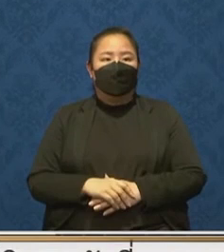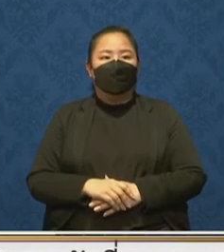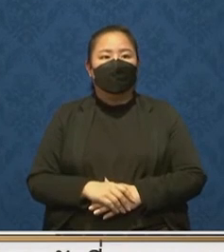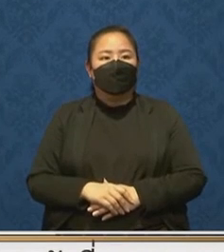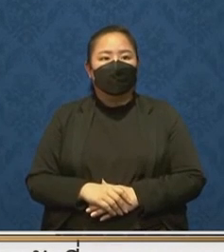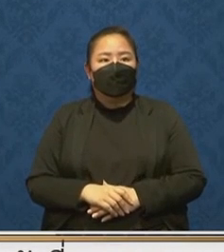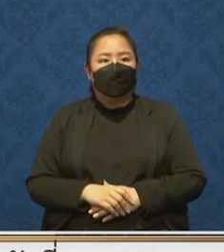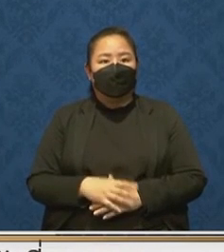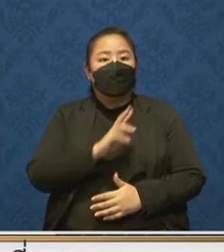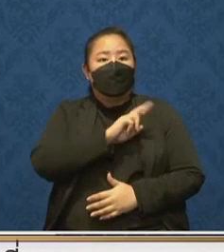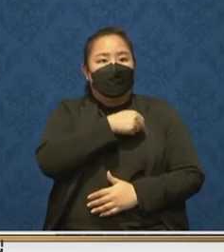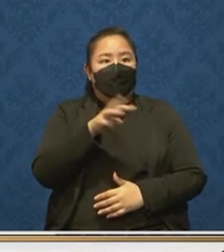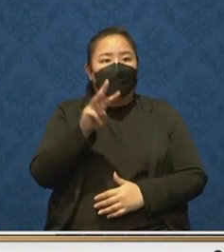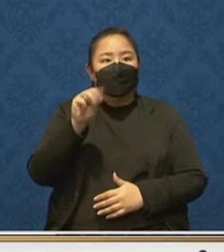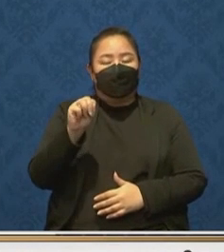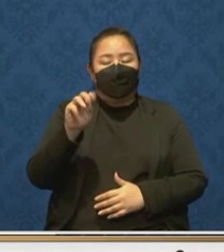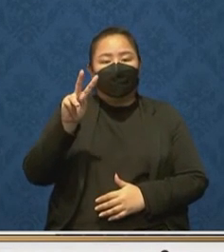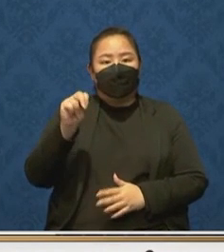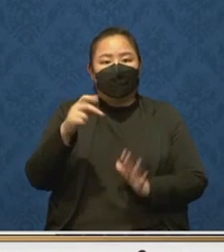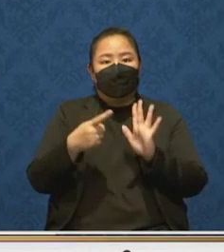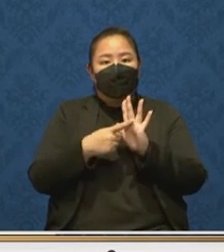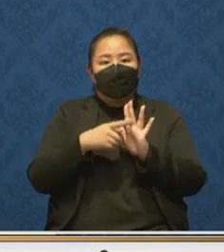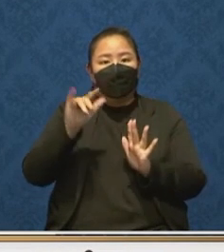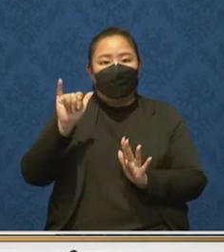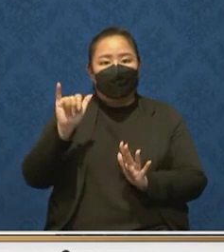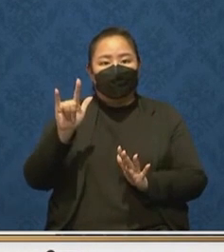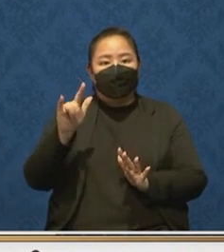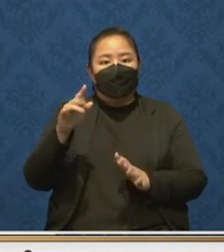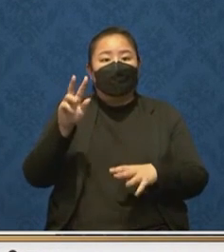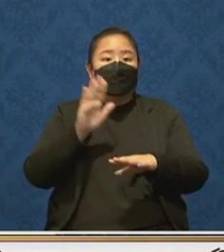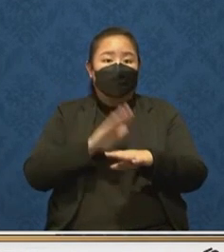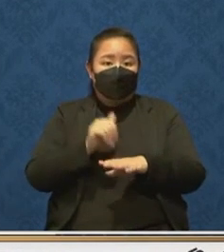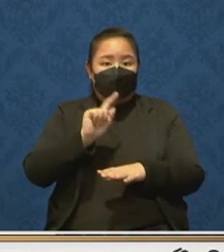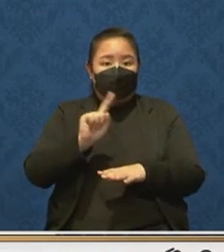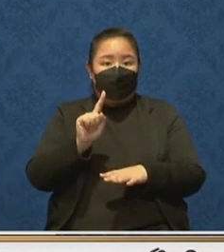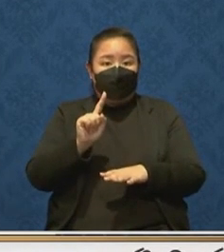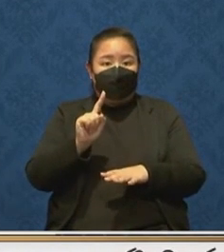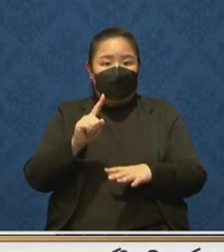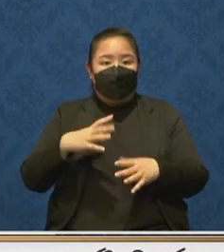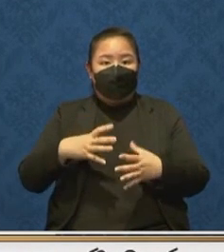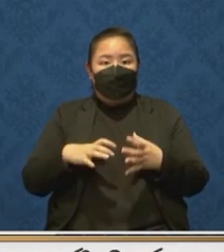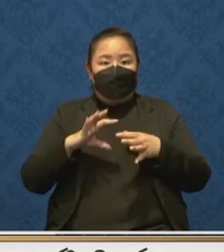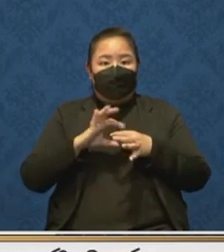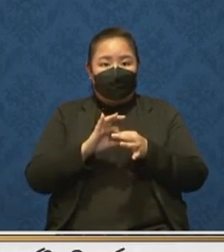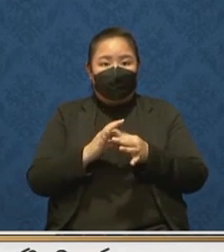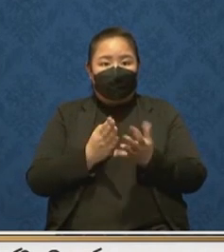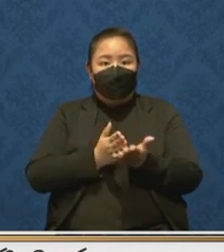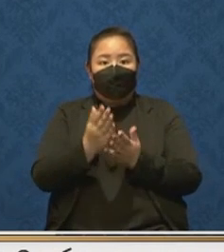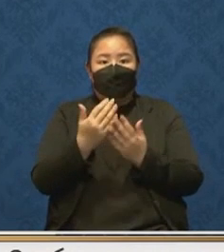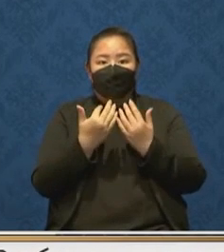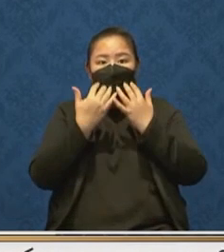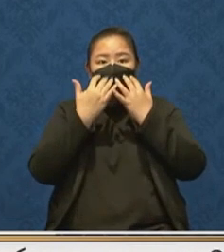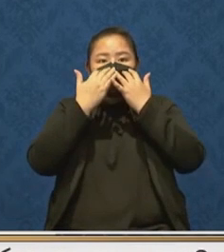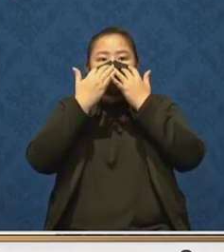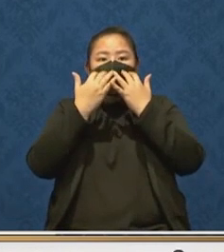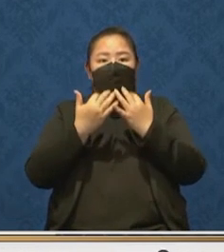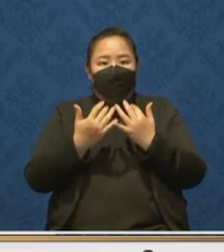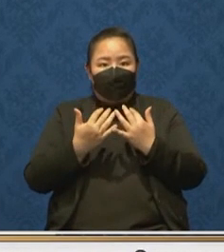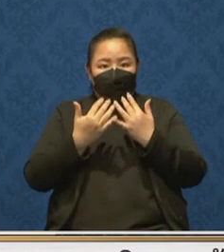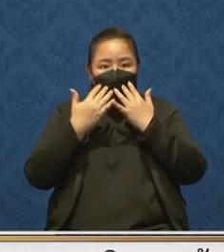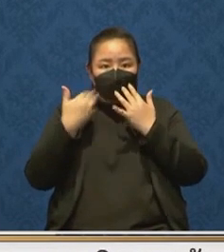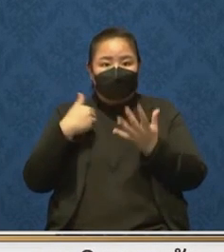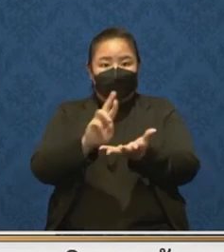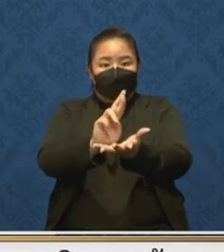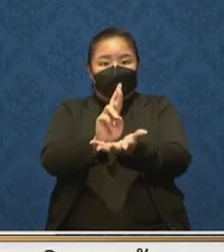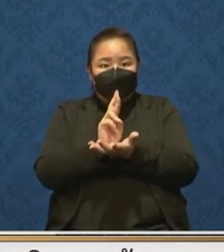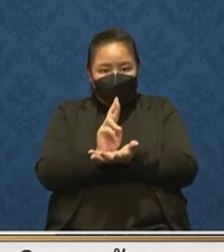กุหมอมนูนเป็นแพทยผู้เชี่ยวชาญเฉพาะทางโรคระบบหายใจเป็นแพทย์ที่ได้รบรางวัน